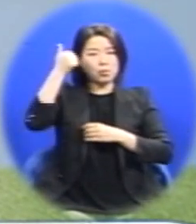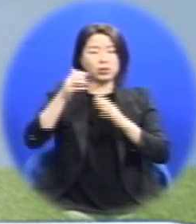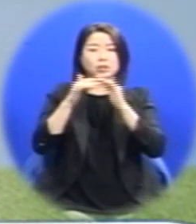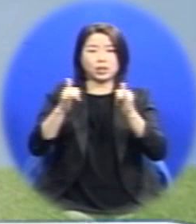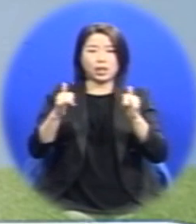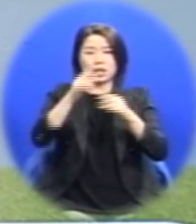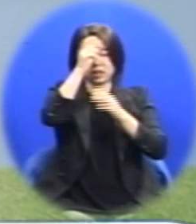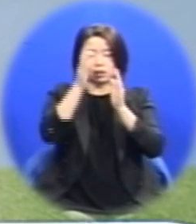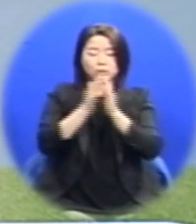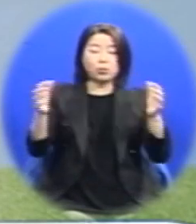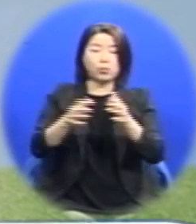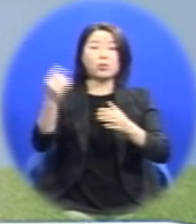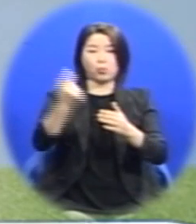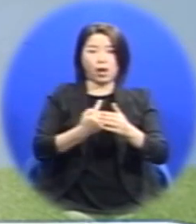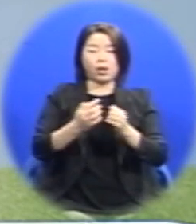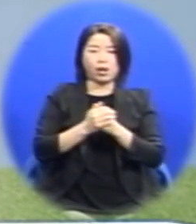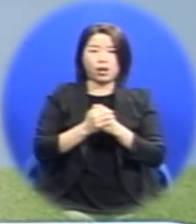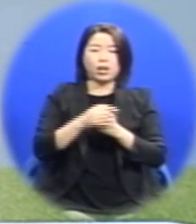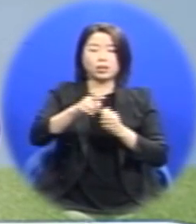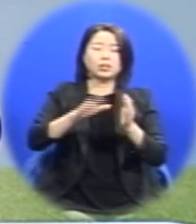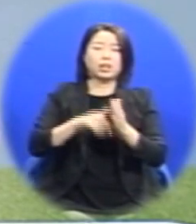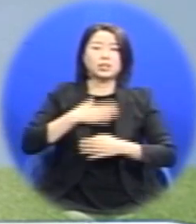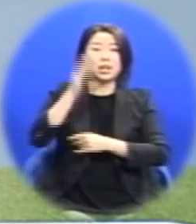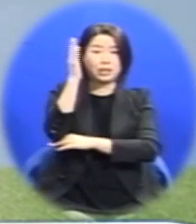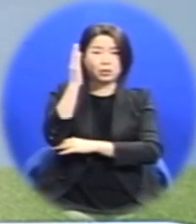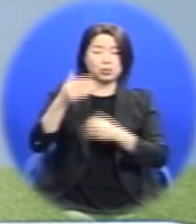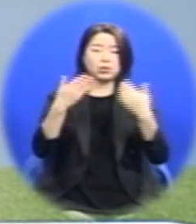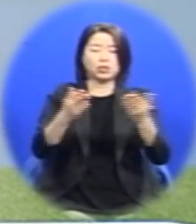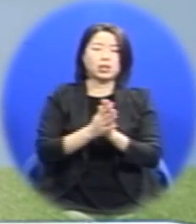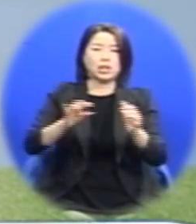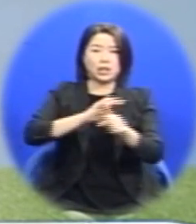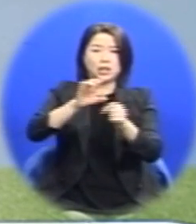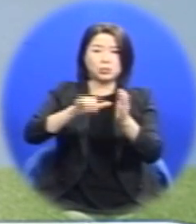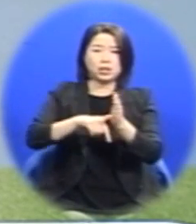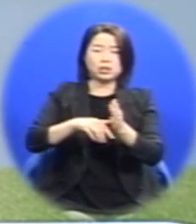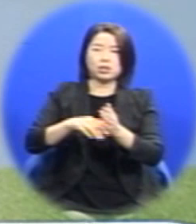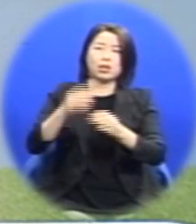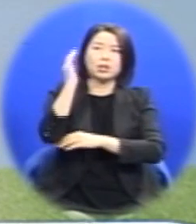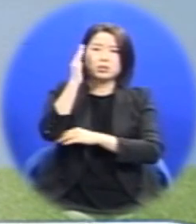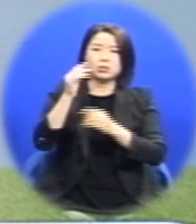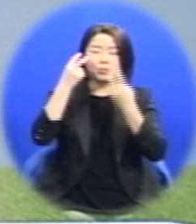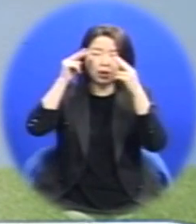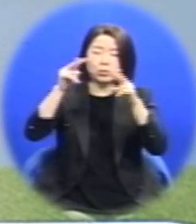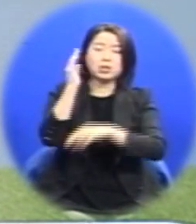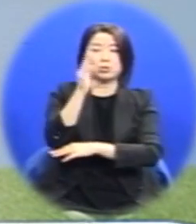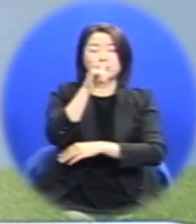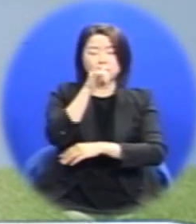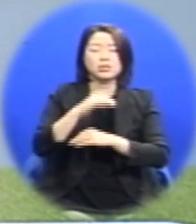오셨었어요. 그때 제가 설교를 했었는데 24시간 예수님을 바라보자는 주제로 설교를